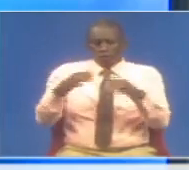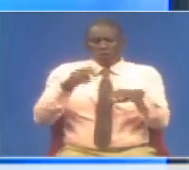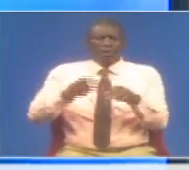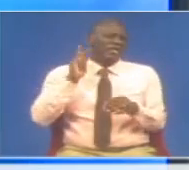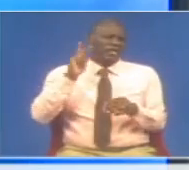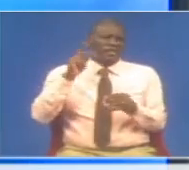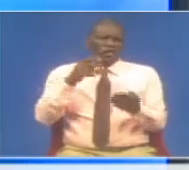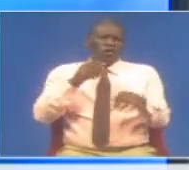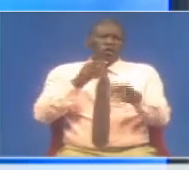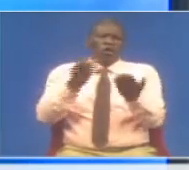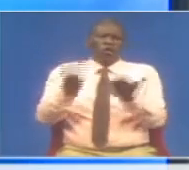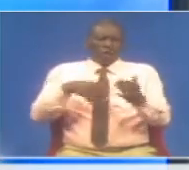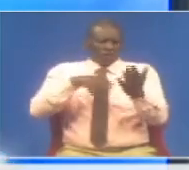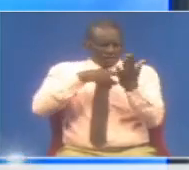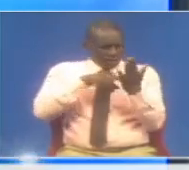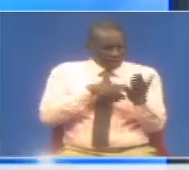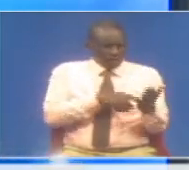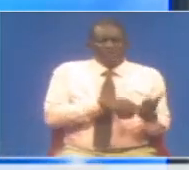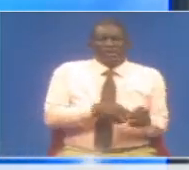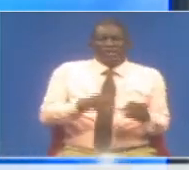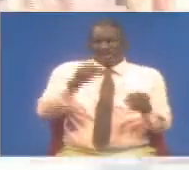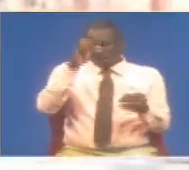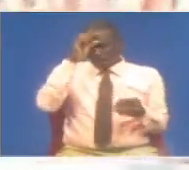waliposhinikiza serikali ya Ruto ijiuzulu.